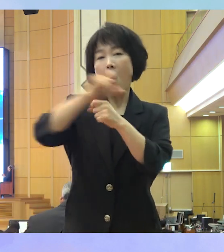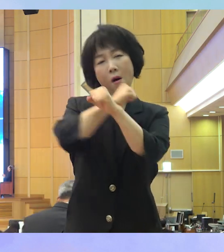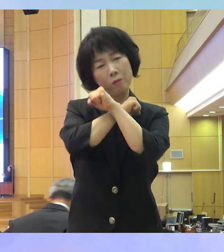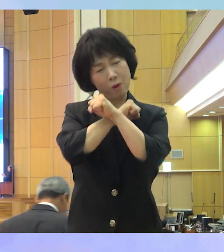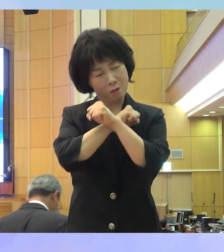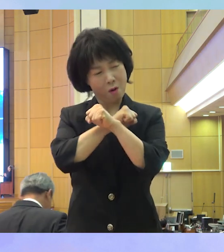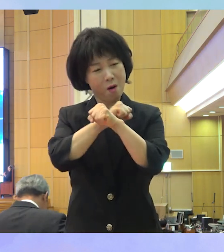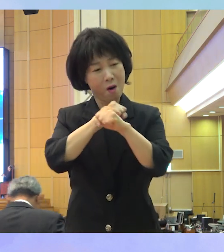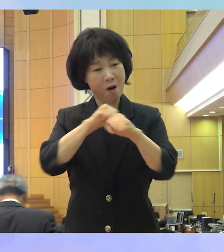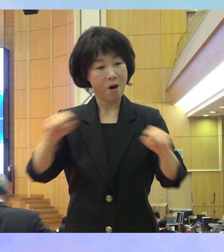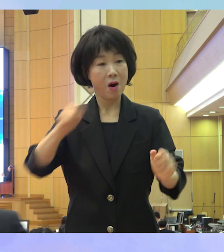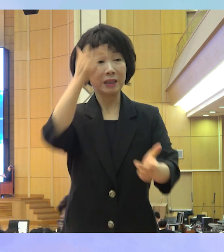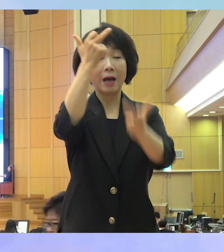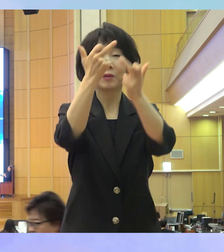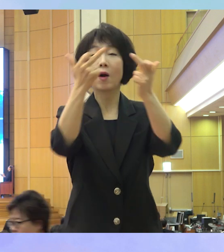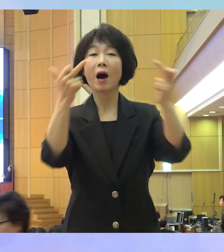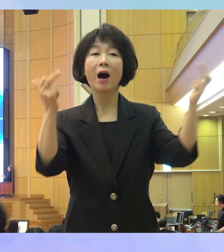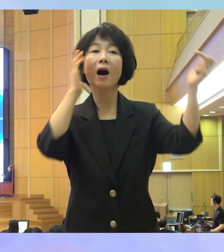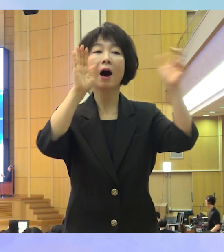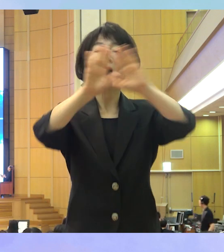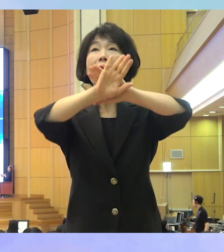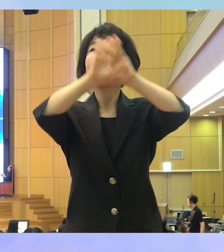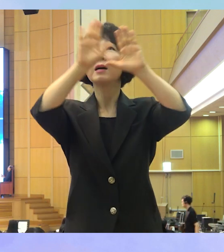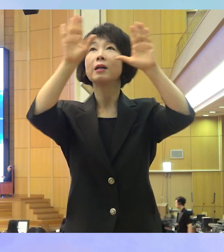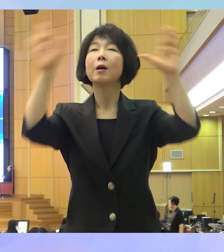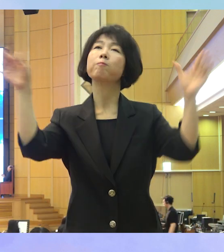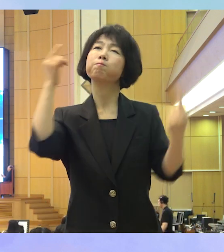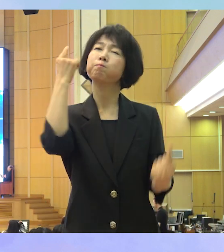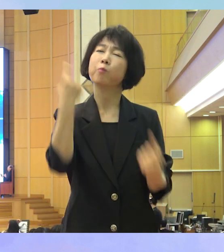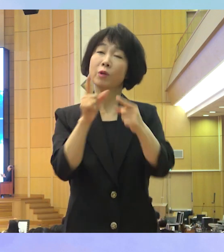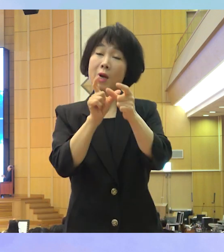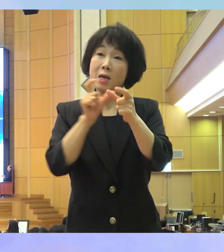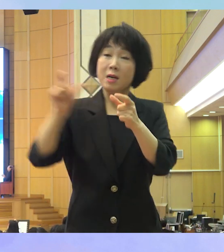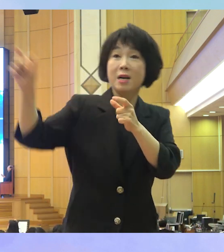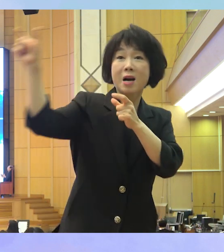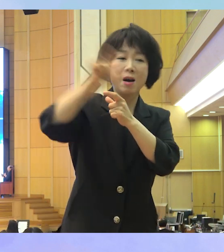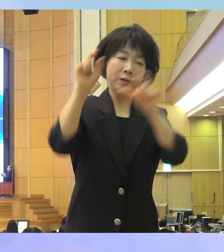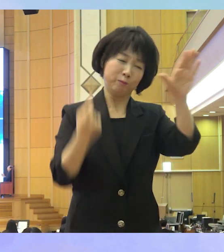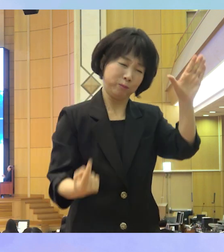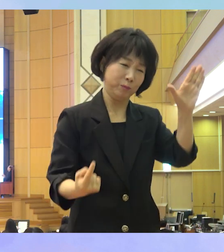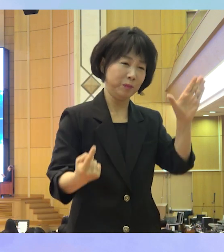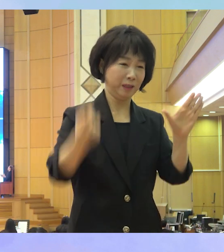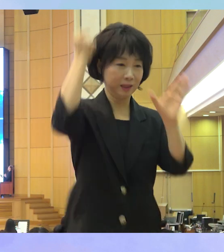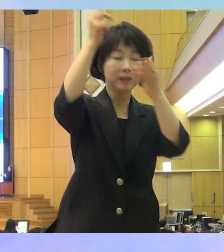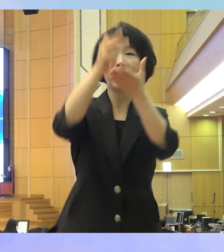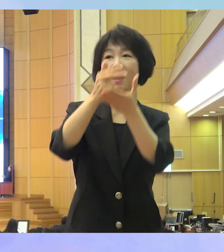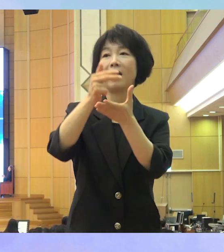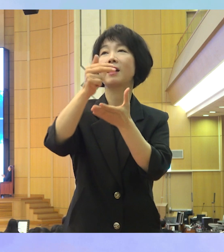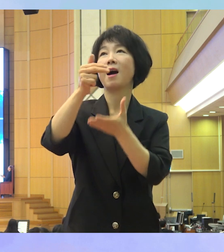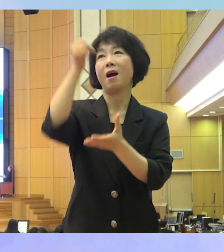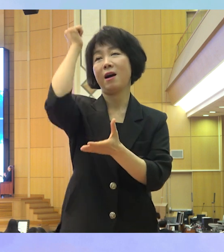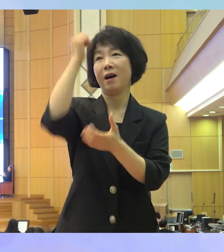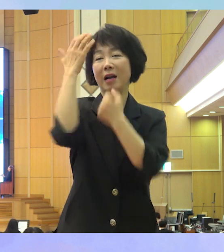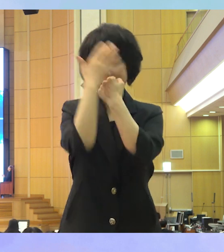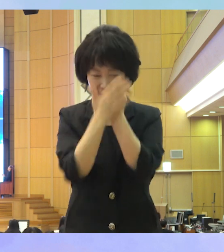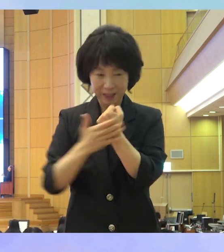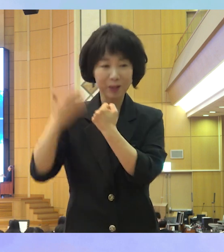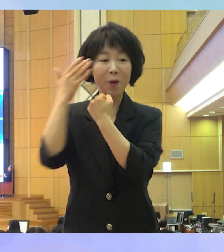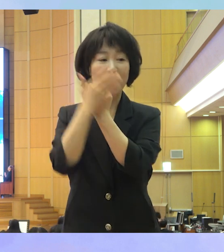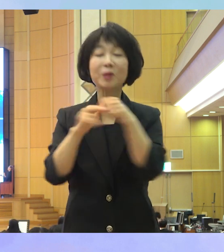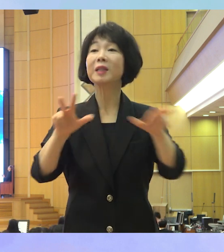더 넓고 저 산과 하늘보다 더 높은 주님의